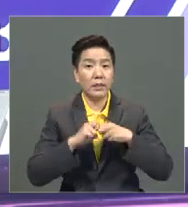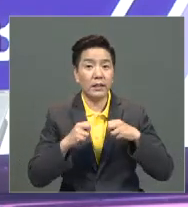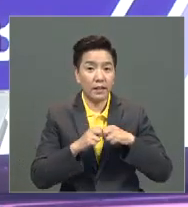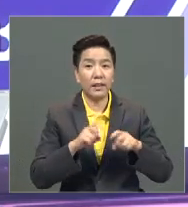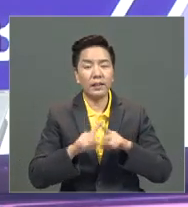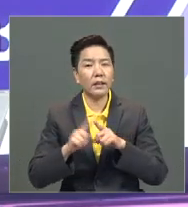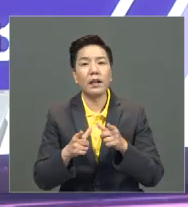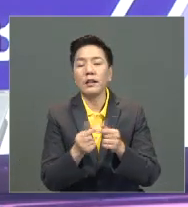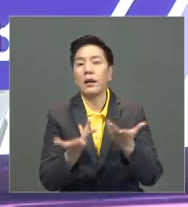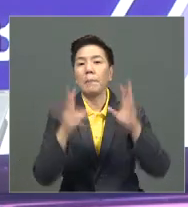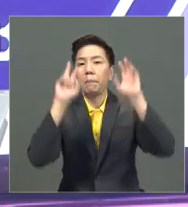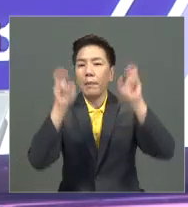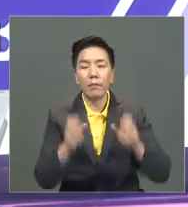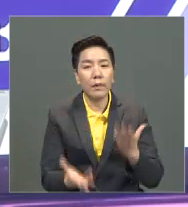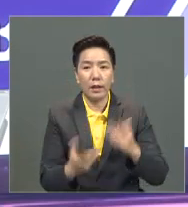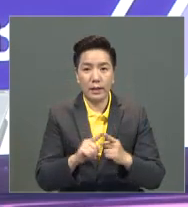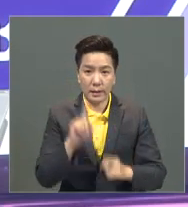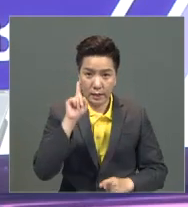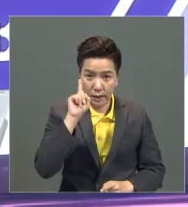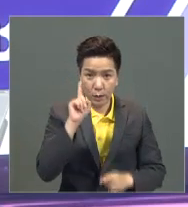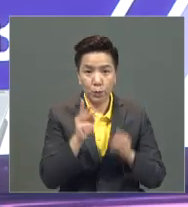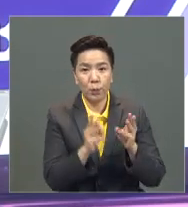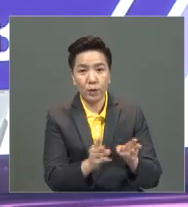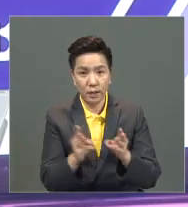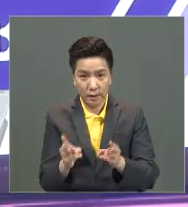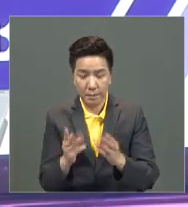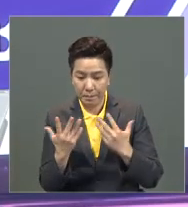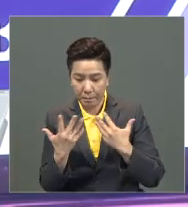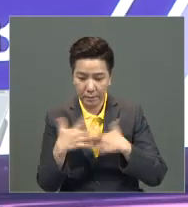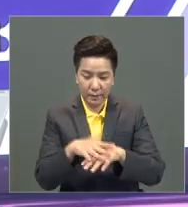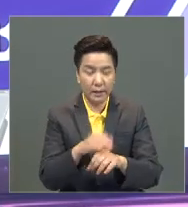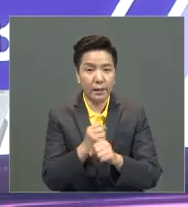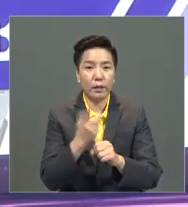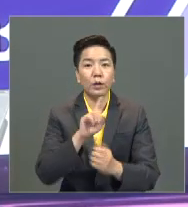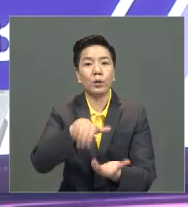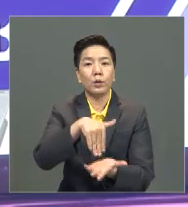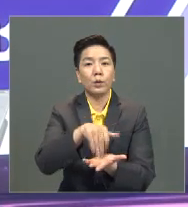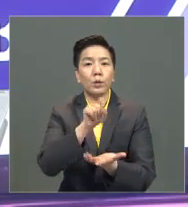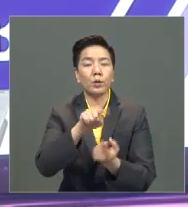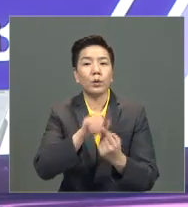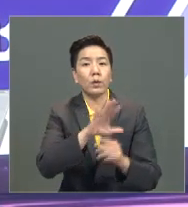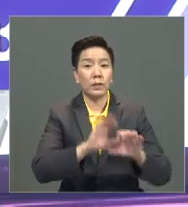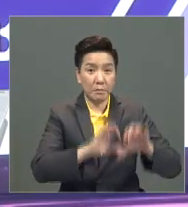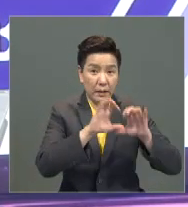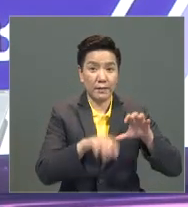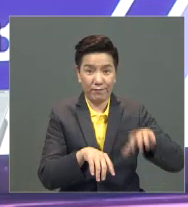เรื่องอะไรก็แล้วแต่อีกหนึ่งช่องทางที่จะประสานควบคู่ไปกับศูนย์ดำรงธรรมแล้ว